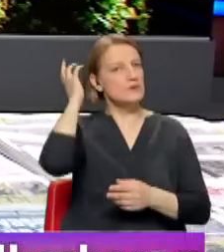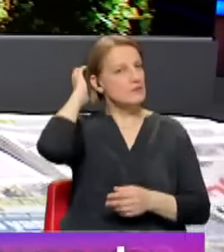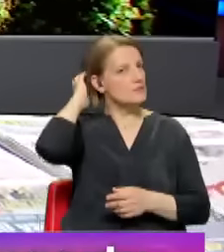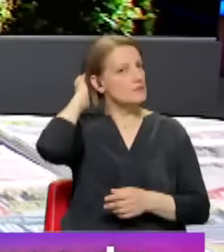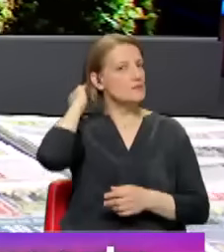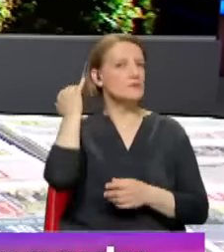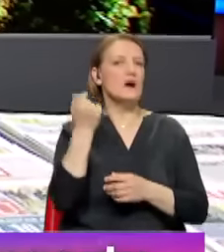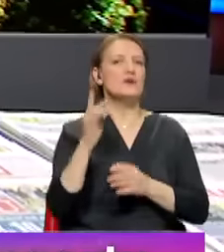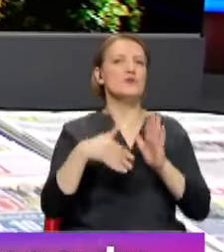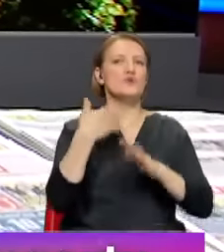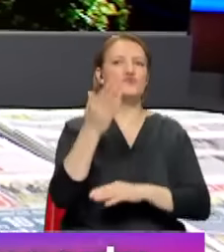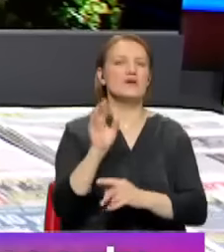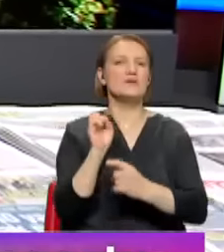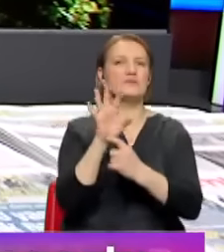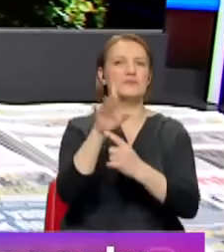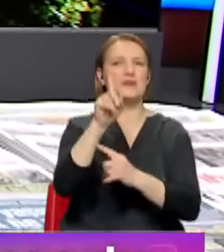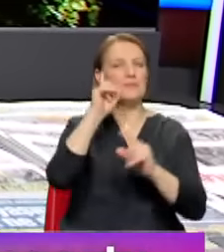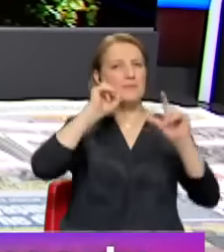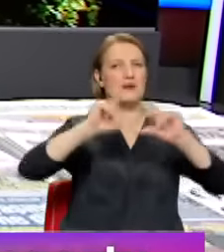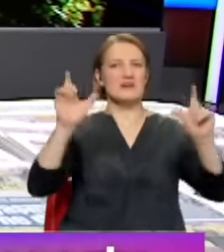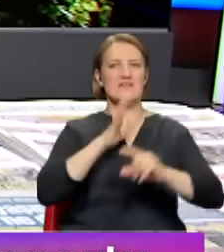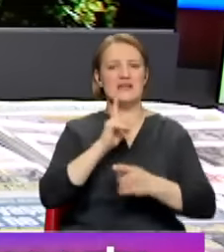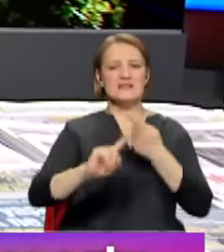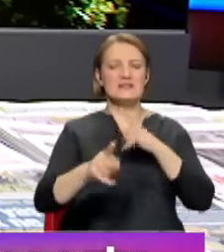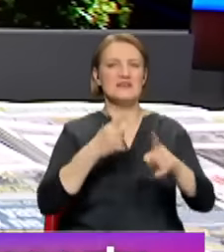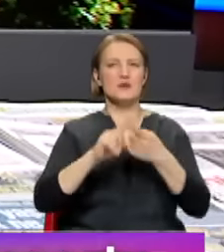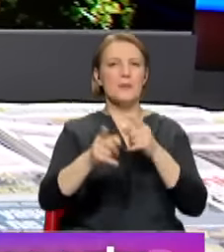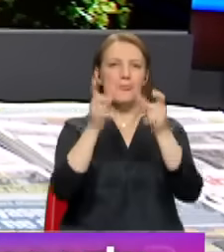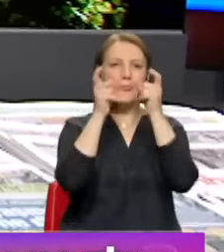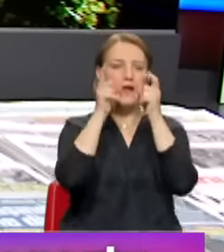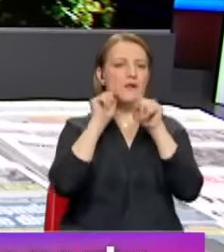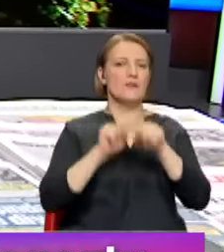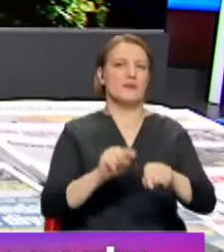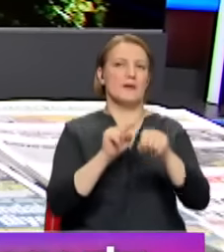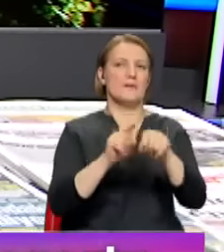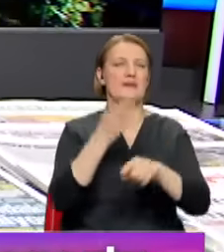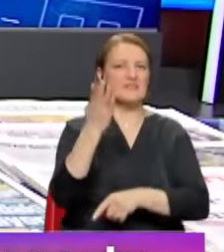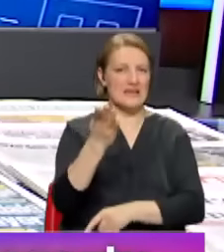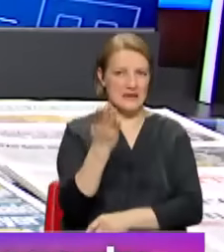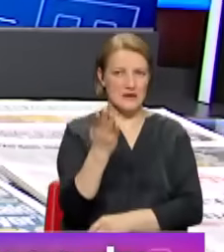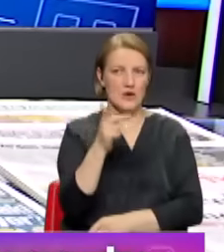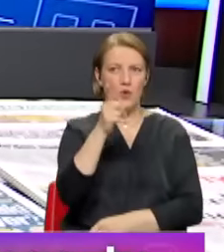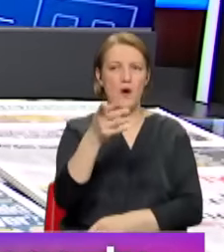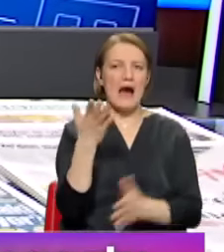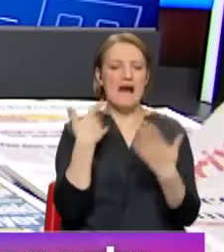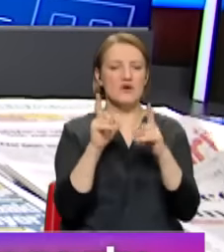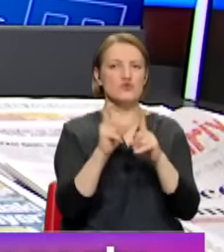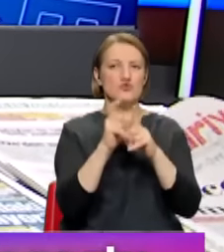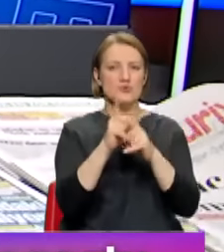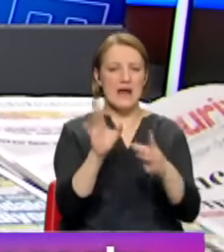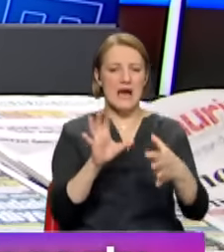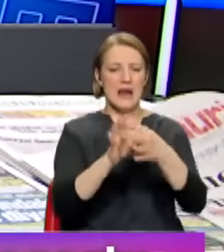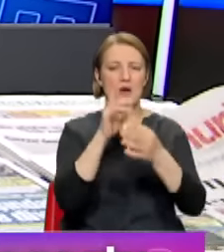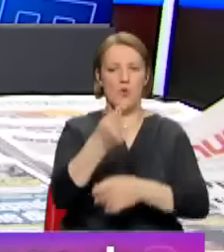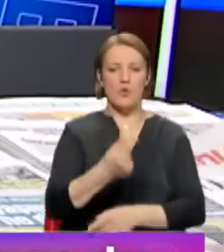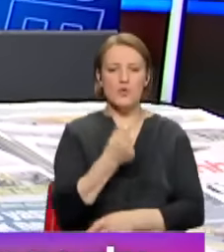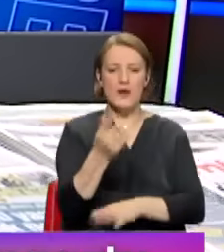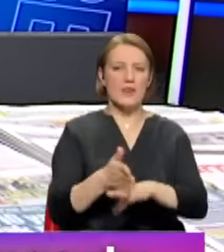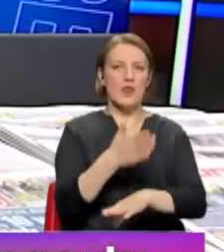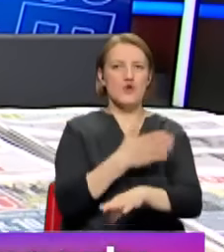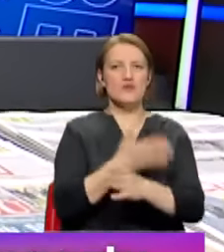Az önce ekranlara yansıyan bir manşet vardı. Siyasetin dikkatle takip ettiği manşet. Hava durumuyla ilgili o önemli uyarıdan